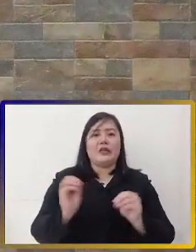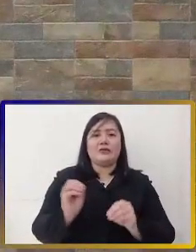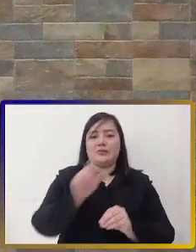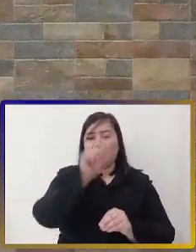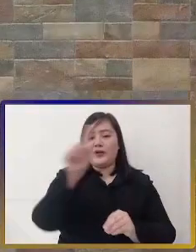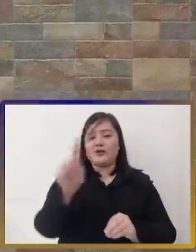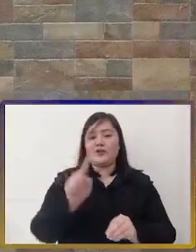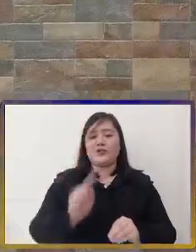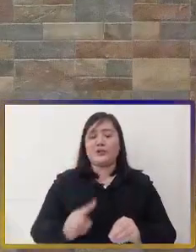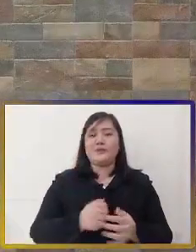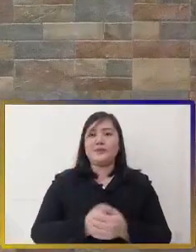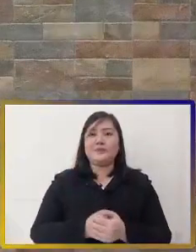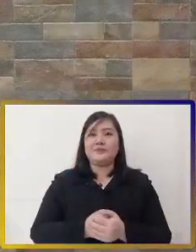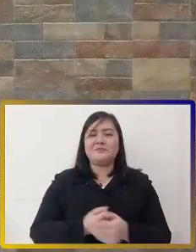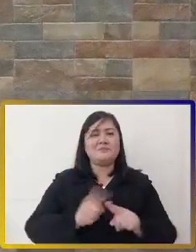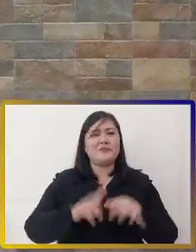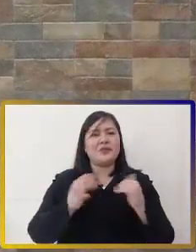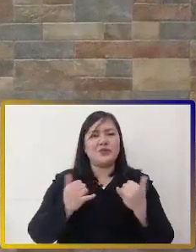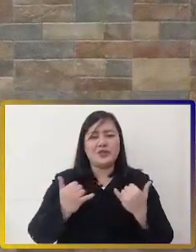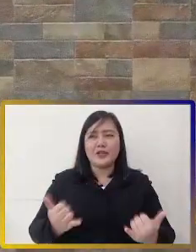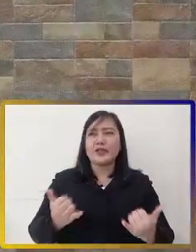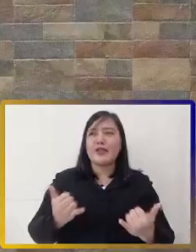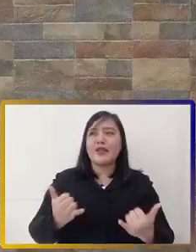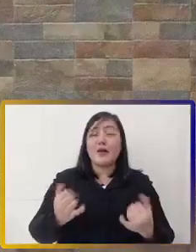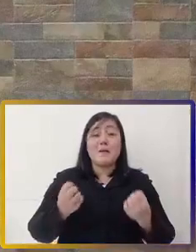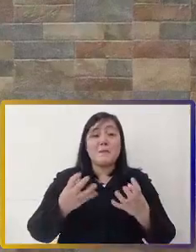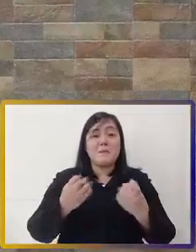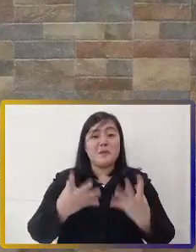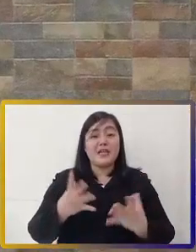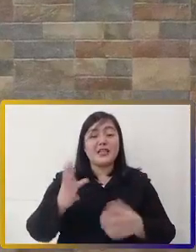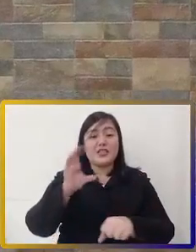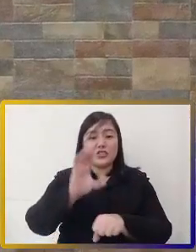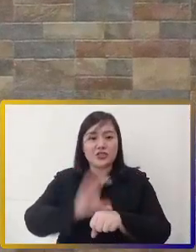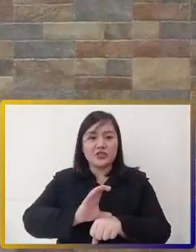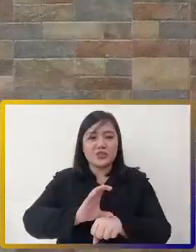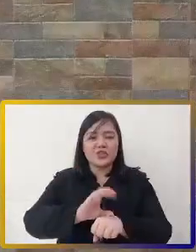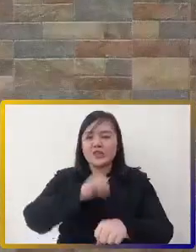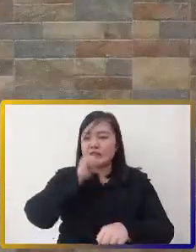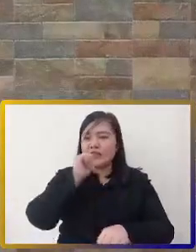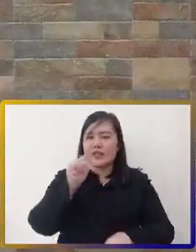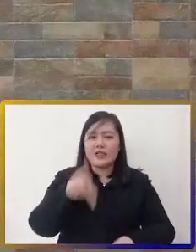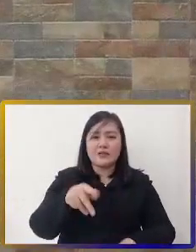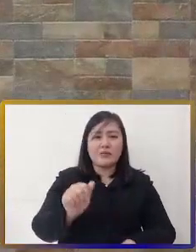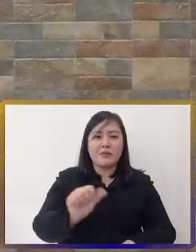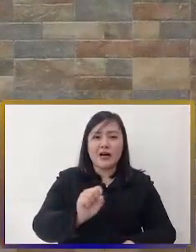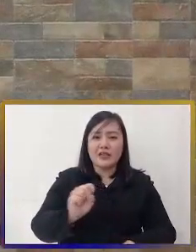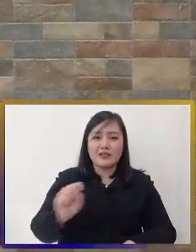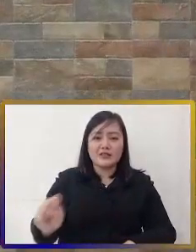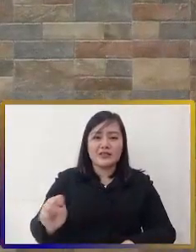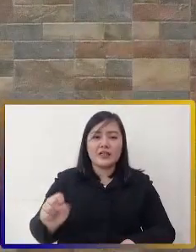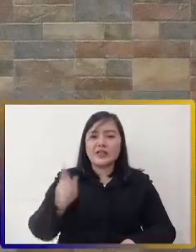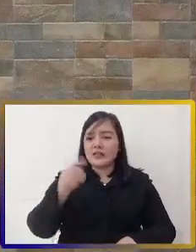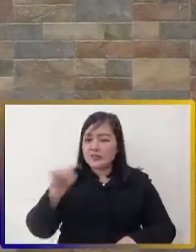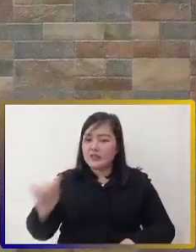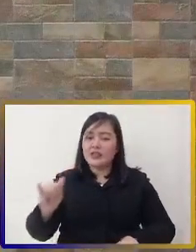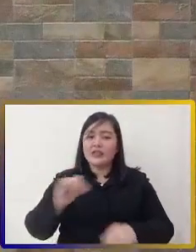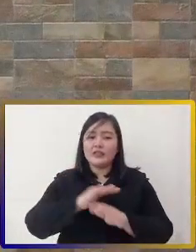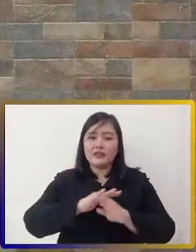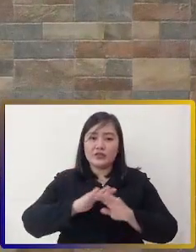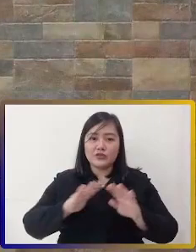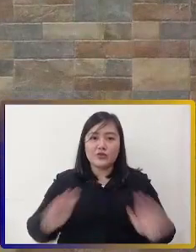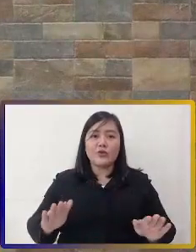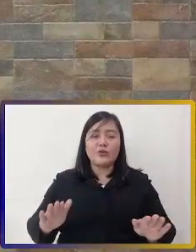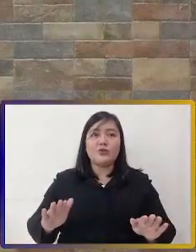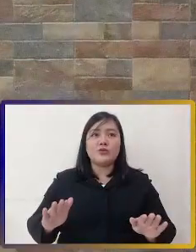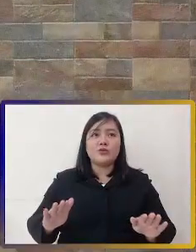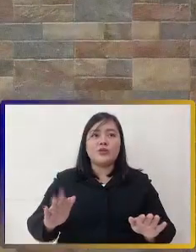simbahan ngayon na hindi na po makakapasa. Bakit? Hindi nila mamimit yung historical test po na yun eh. You